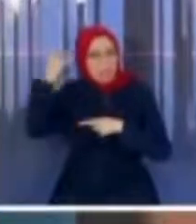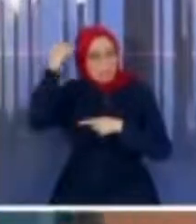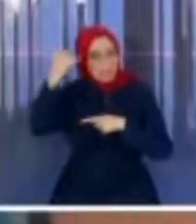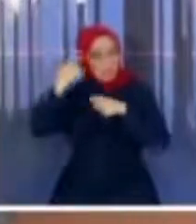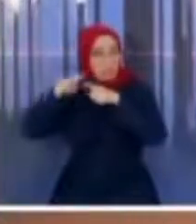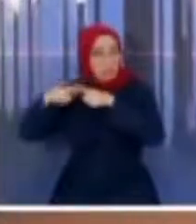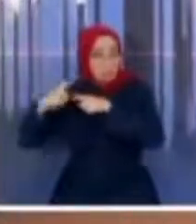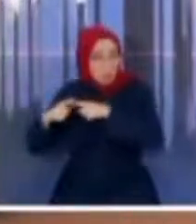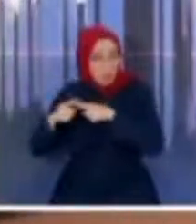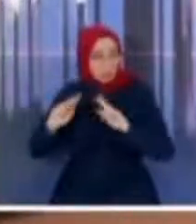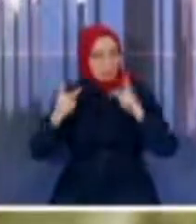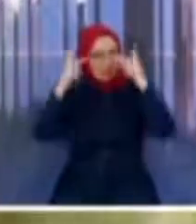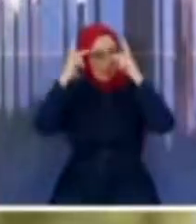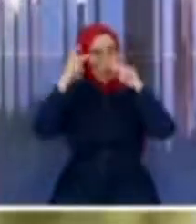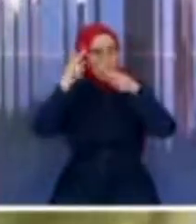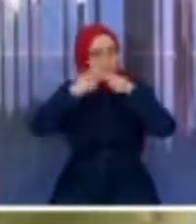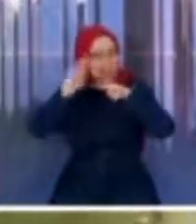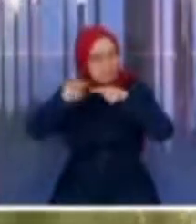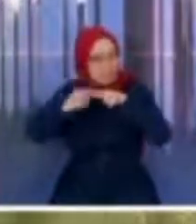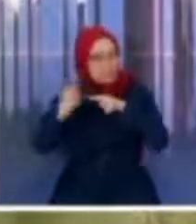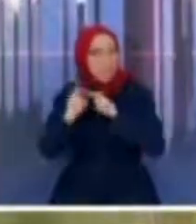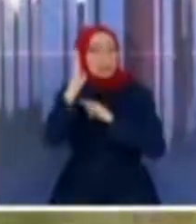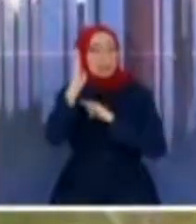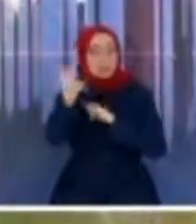بهدف تحسين محلياتها.